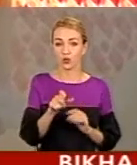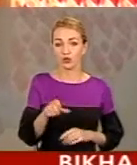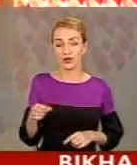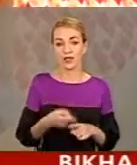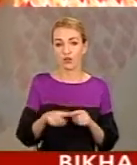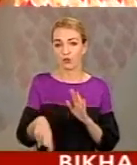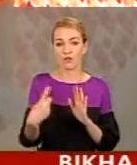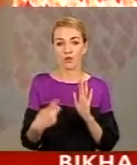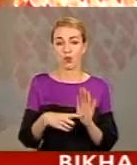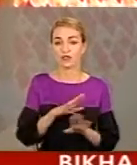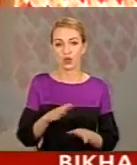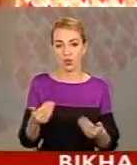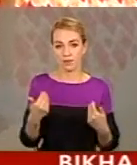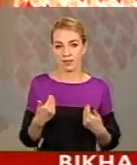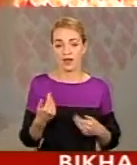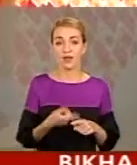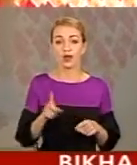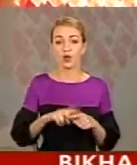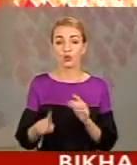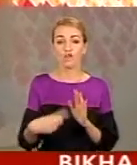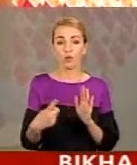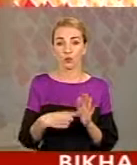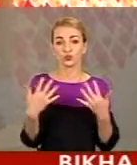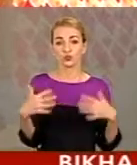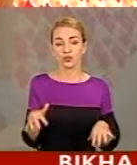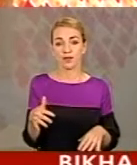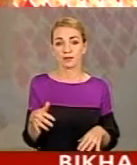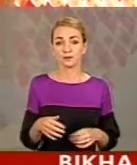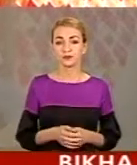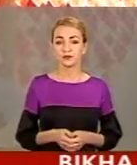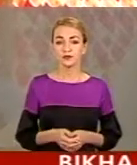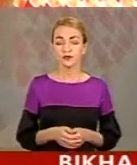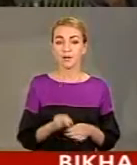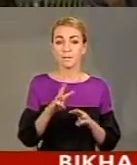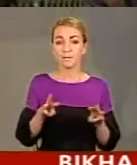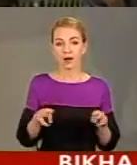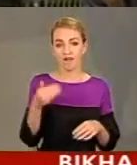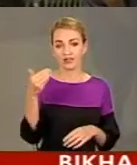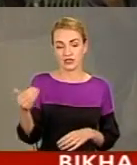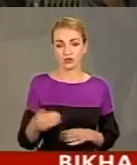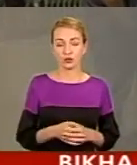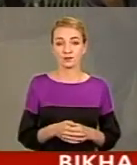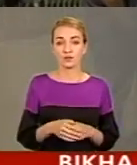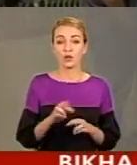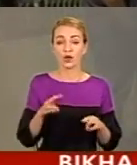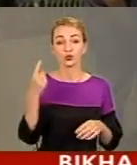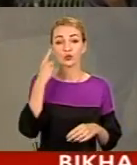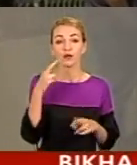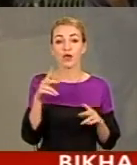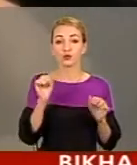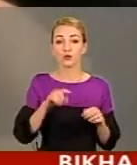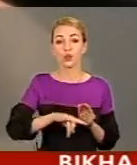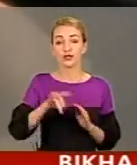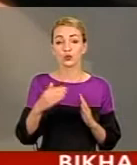это вопрос не ко мне. Це питання вже тоді правительству. Урядники з МЗСу зараз думають, як можна